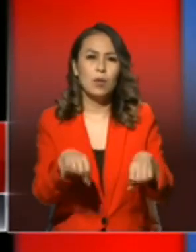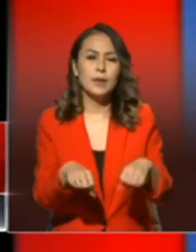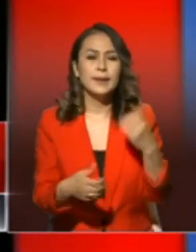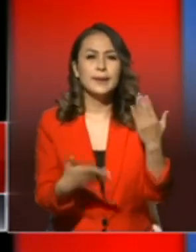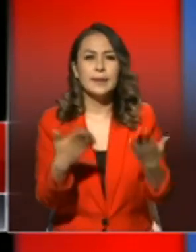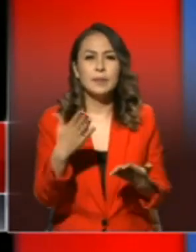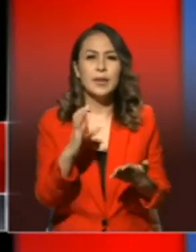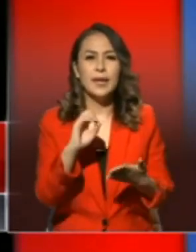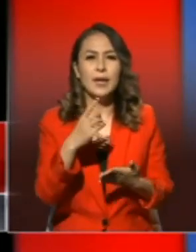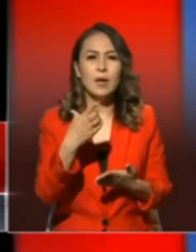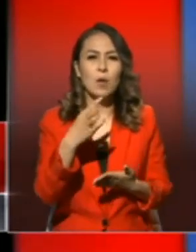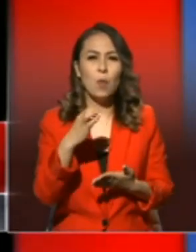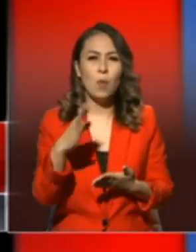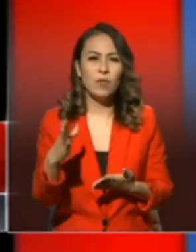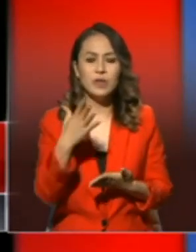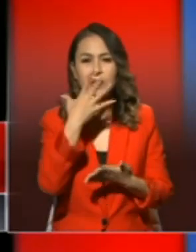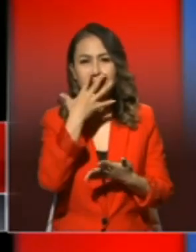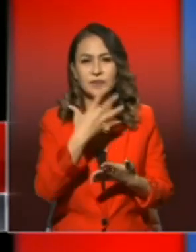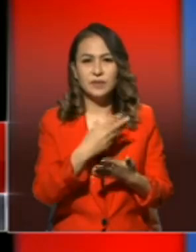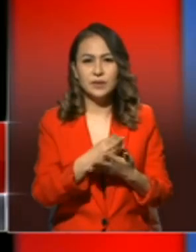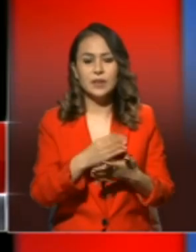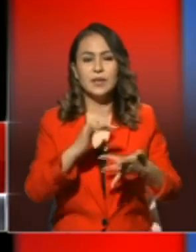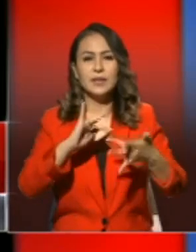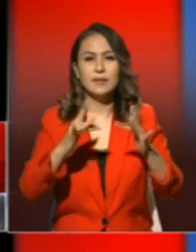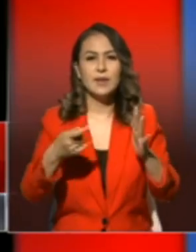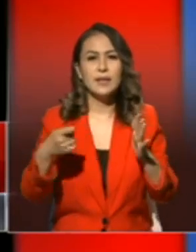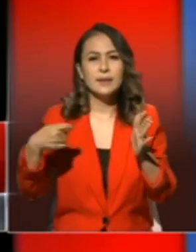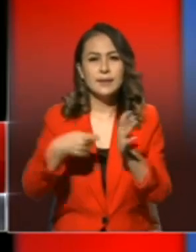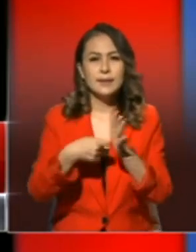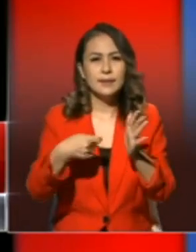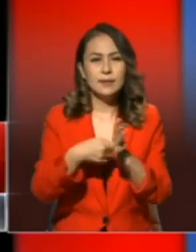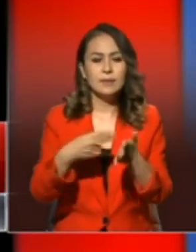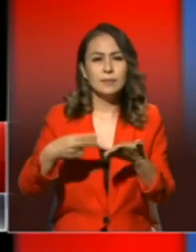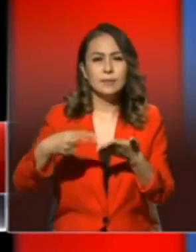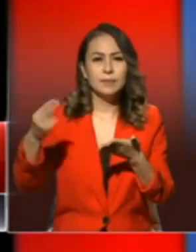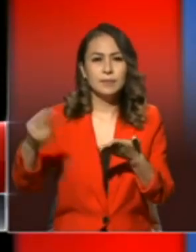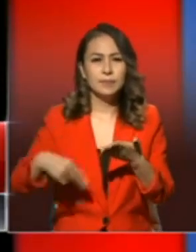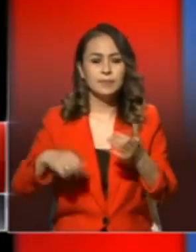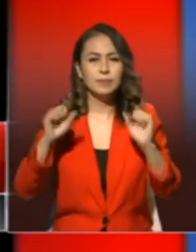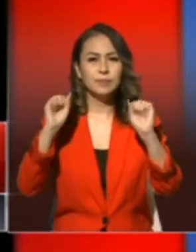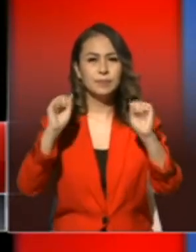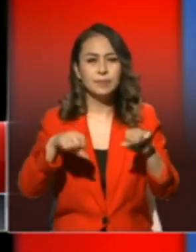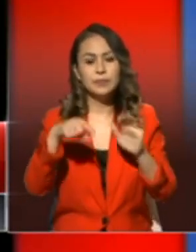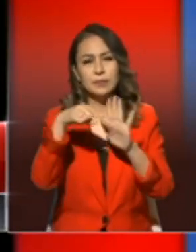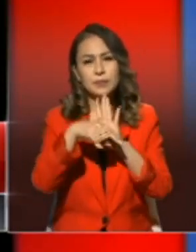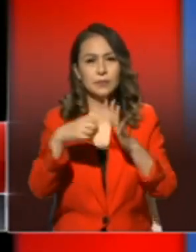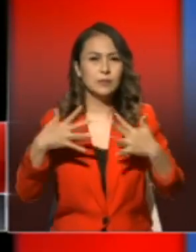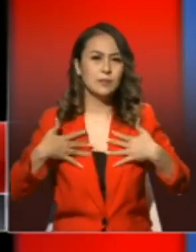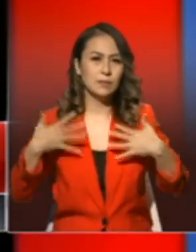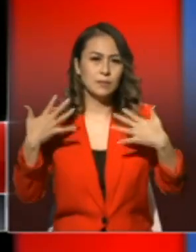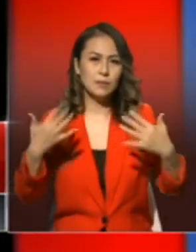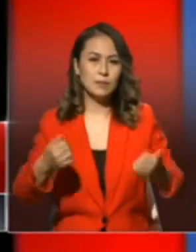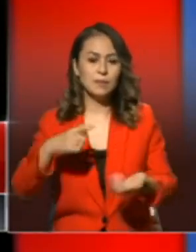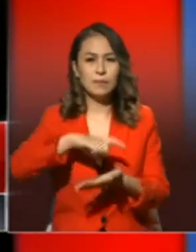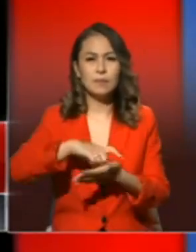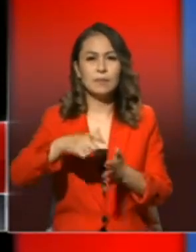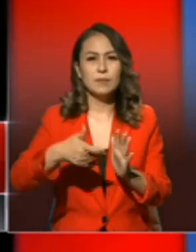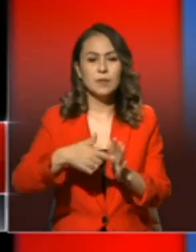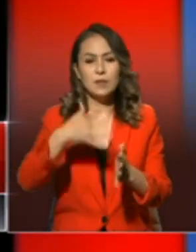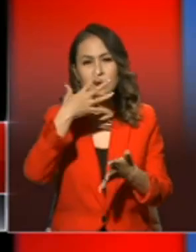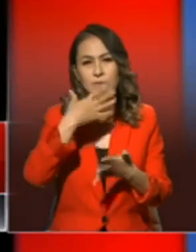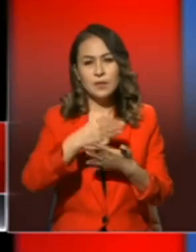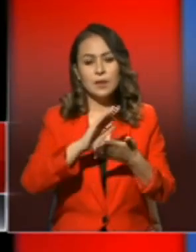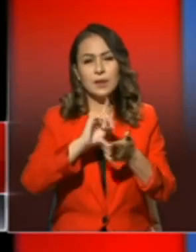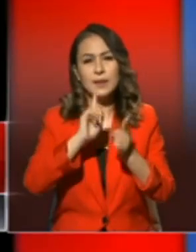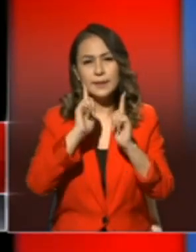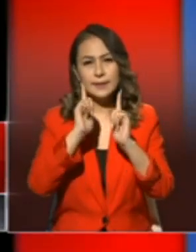Немесе Еговқа өзінің электрондық цифровой подпись дейді ғой, сол арқылы кіріп, денсаулық сақтау бөлімінде өзінің